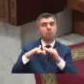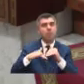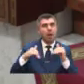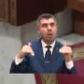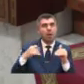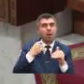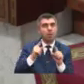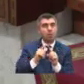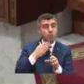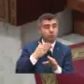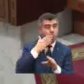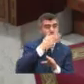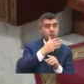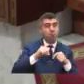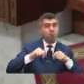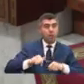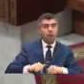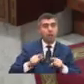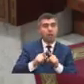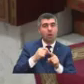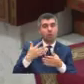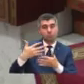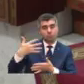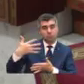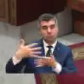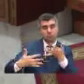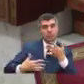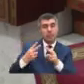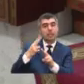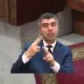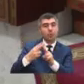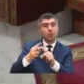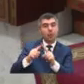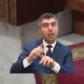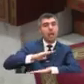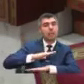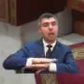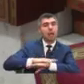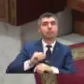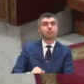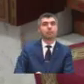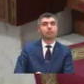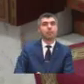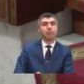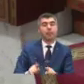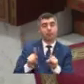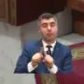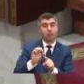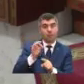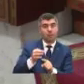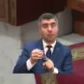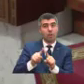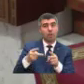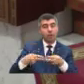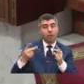موعد سيد النائب تتاخذه، لكن كاين لائحه ديال النواب اللي خصها تحترم. فرجاء رجاء ماشي قدام الراي